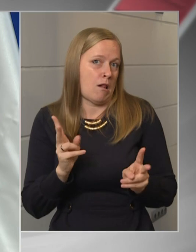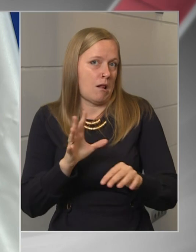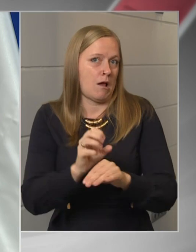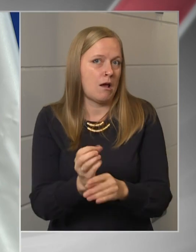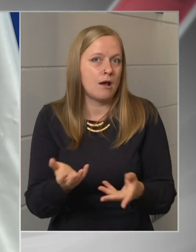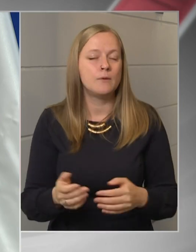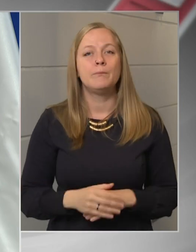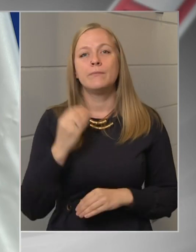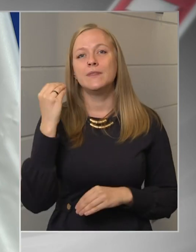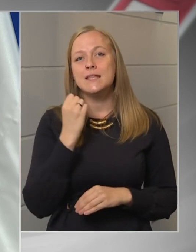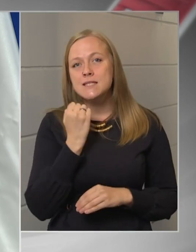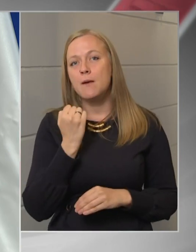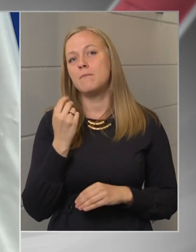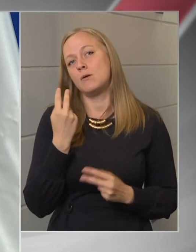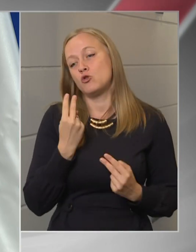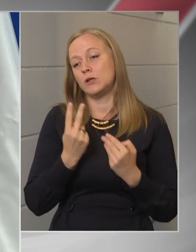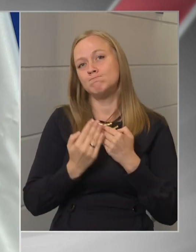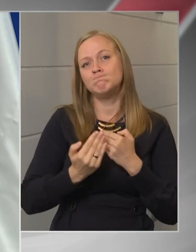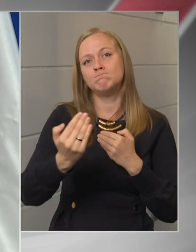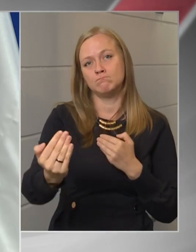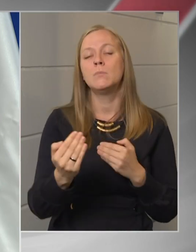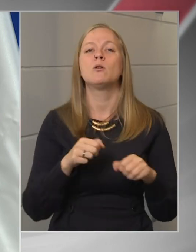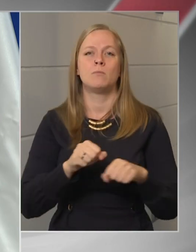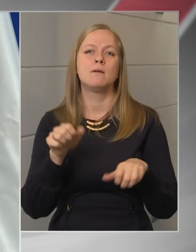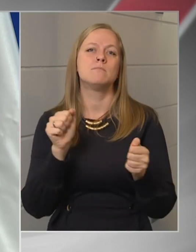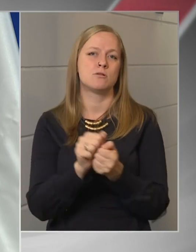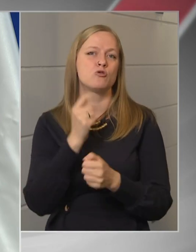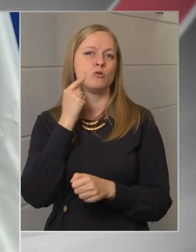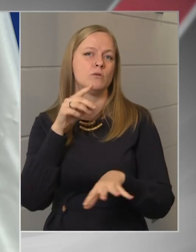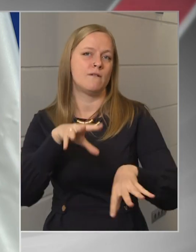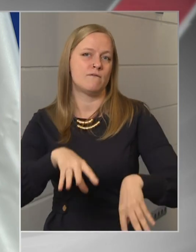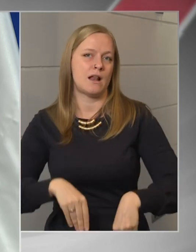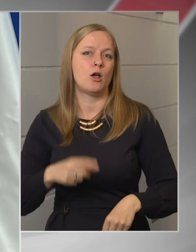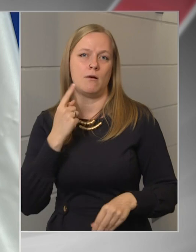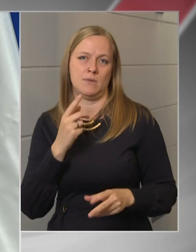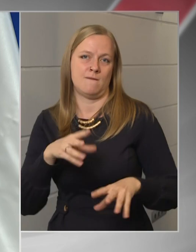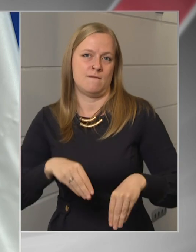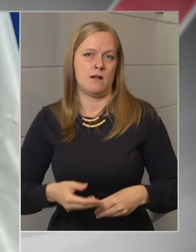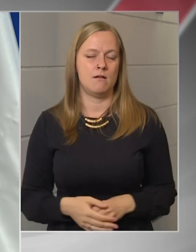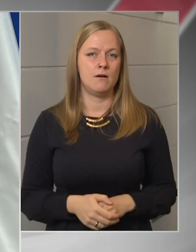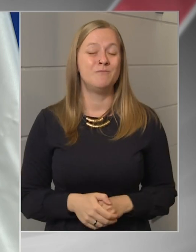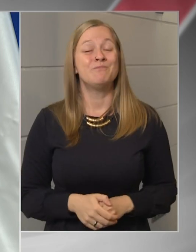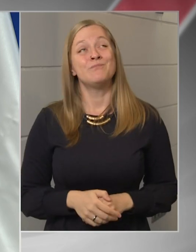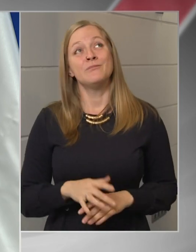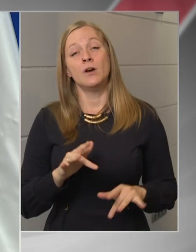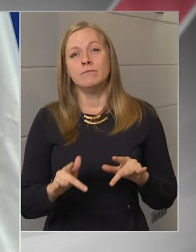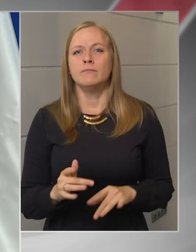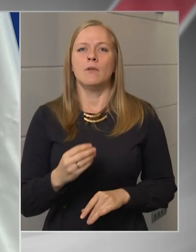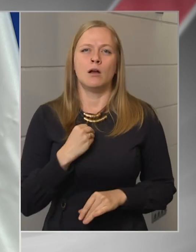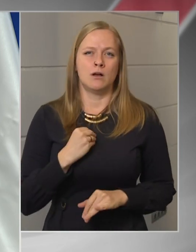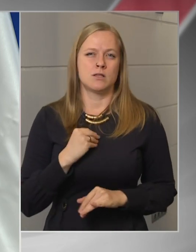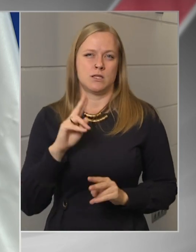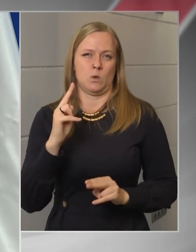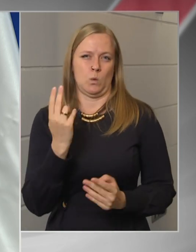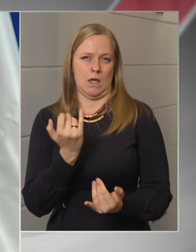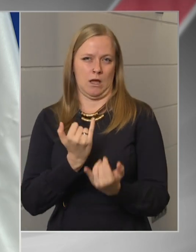decemberre pedig mostani előjelzések is azt mondják, hogy a kormány biztosan tudja a vállását teljesíteni. Vannak azonban aggasztó jelek is,